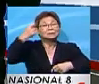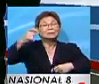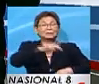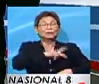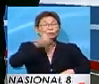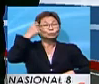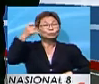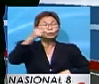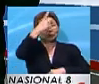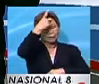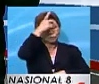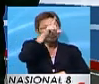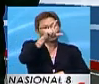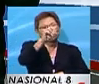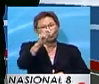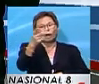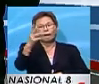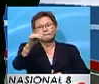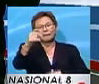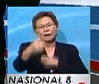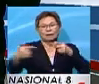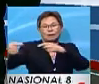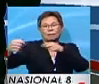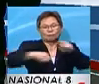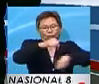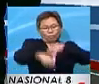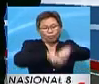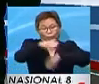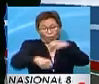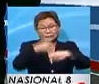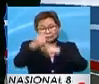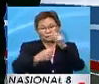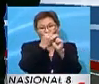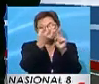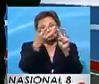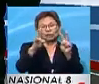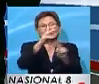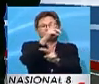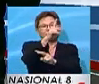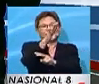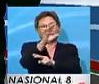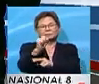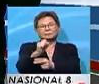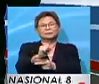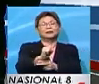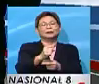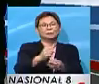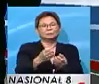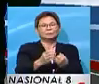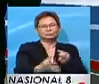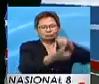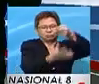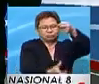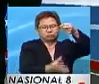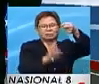Datuk lokman Hakim Ali perlumbaan tahun depan KBS memperuntukkan R6 juta Kepada